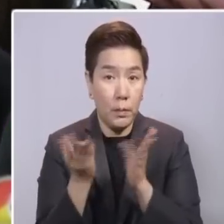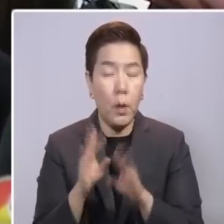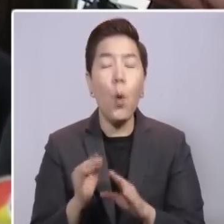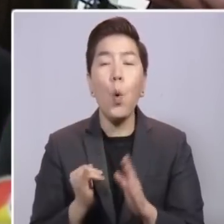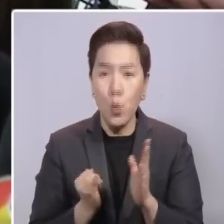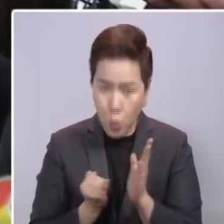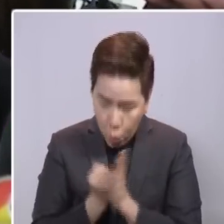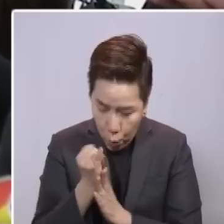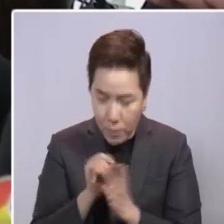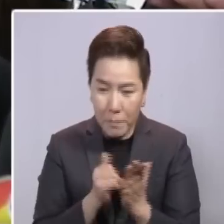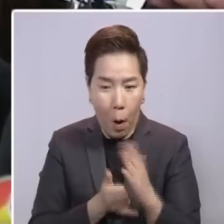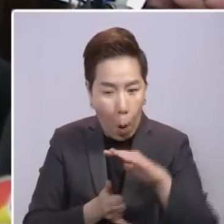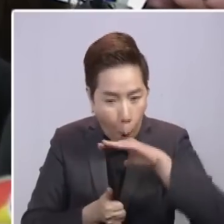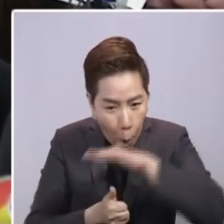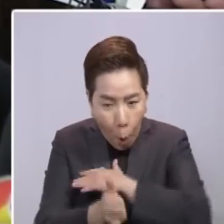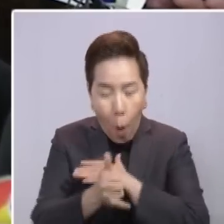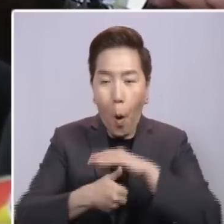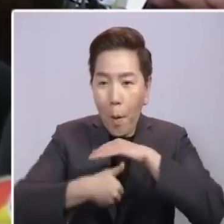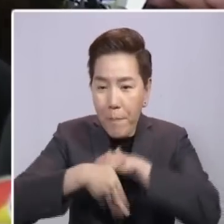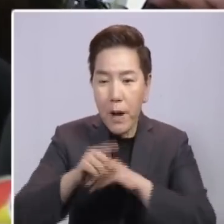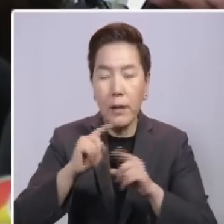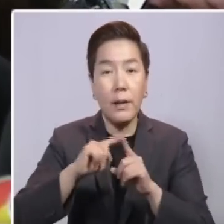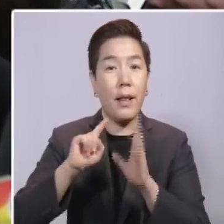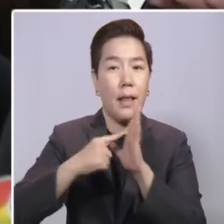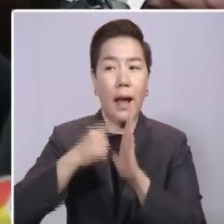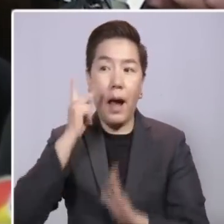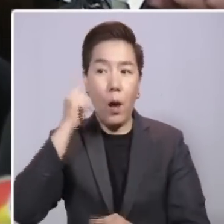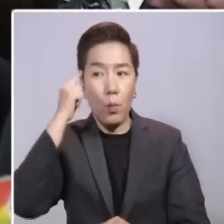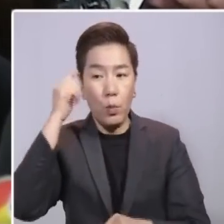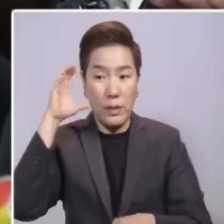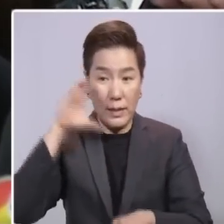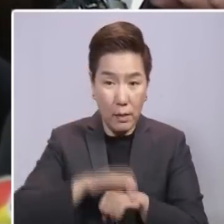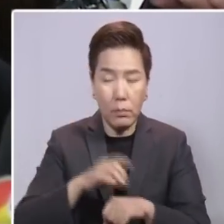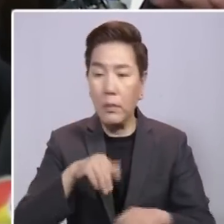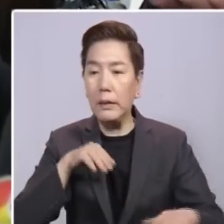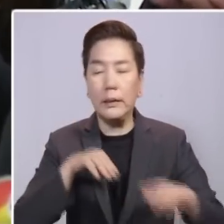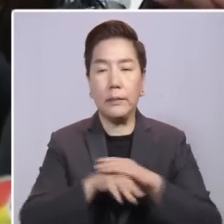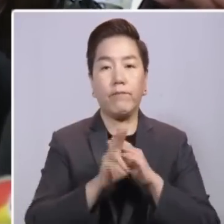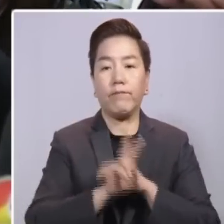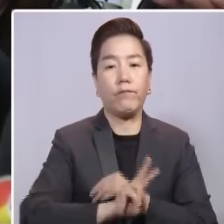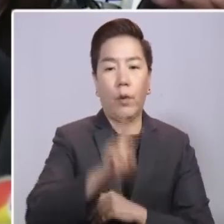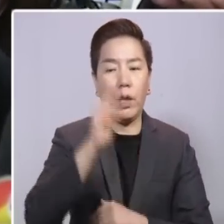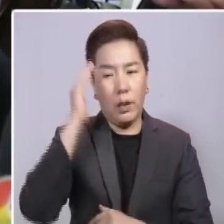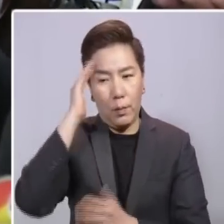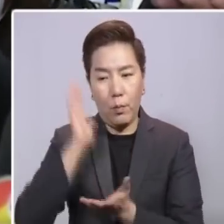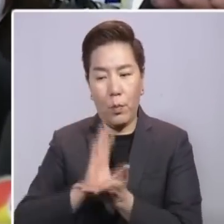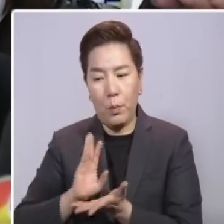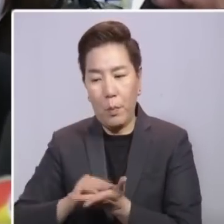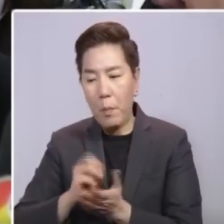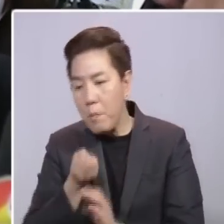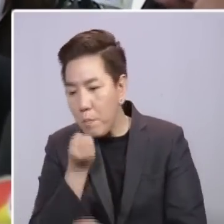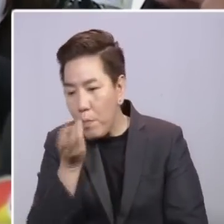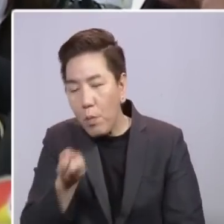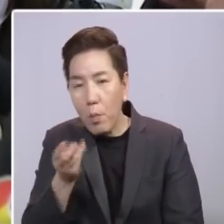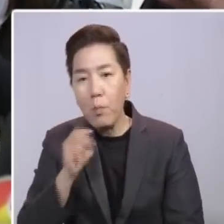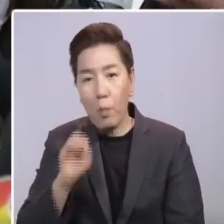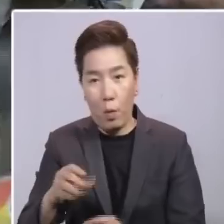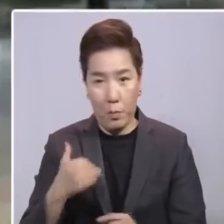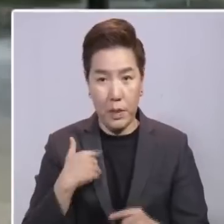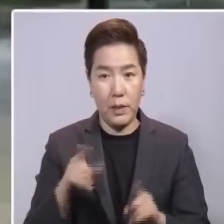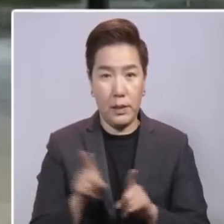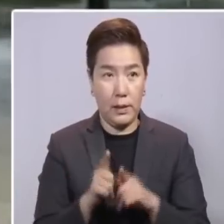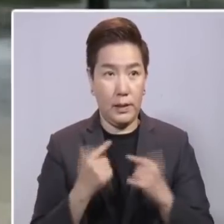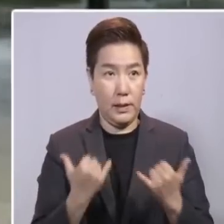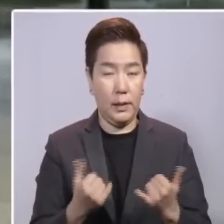ถูกต้องครับไปแบบถูกต้องนะครับเข้าไปตั้งแต่วันแรกที่ก็ทราบแล้วนะก็คงจะมีตำรวจให้ข้อมูลนั่นแหละนะครับ ครับการ